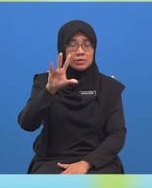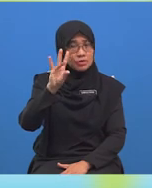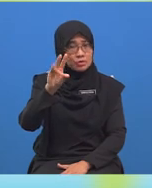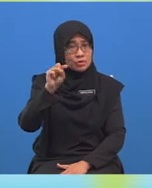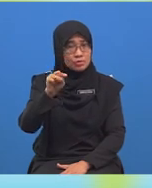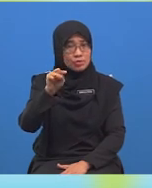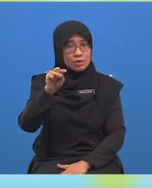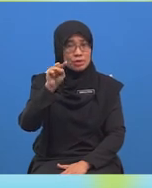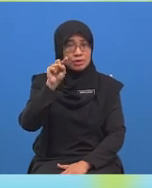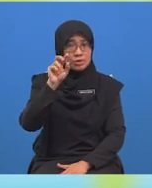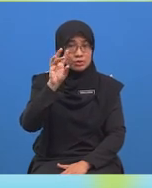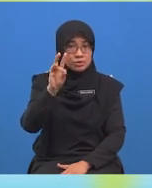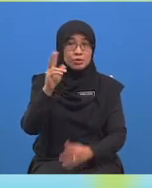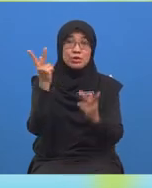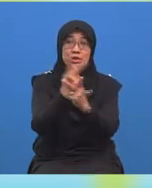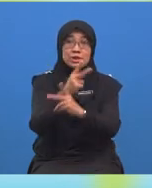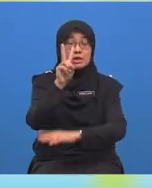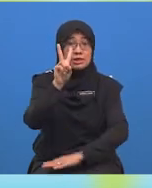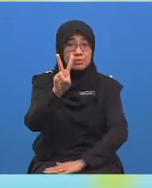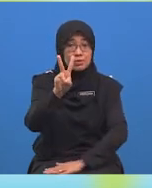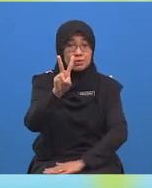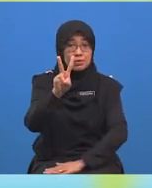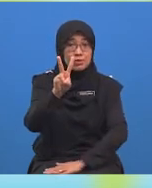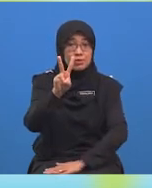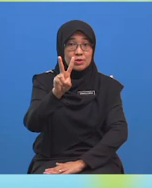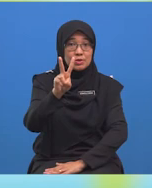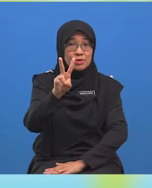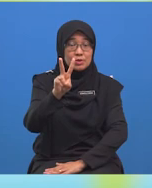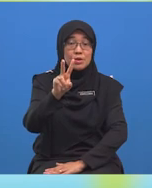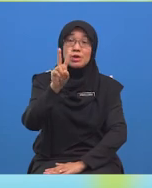37.7 darab 2 dan jawapannya adalah